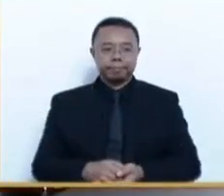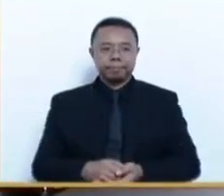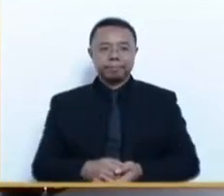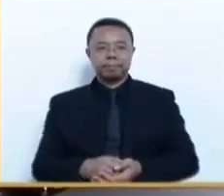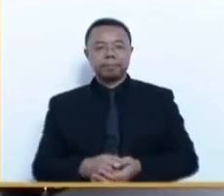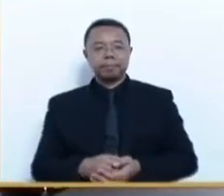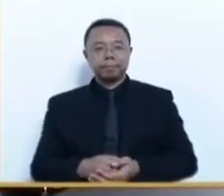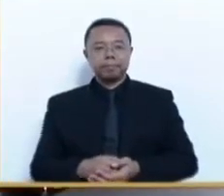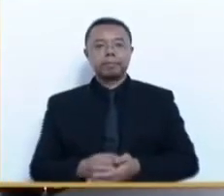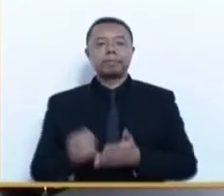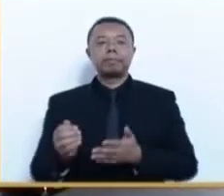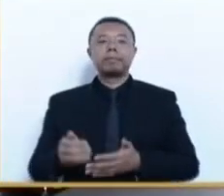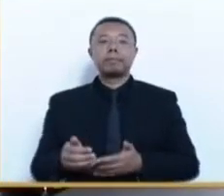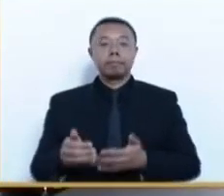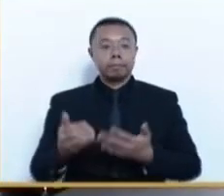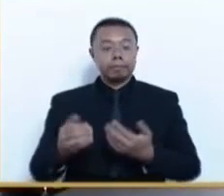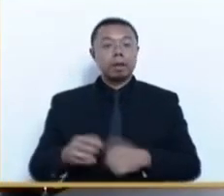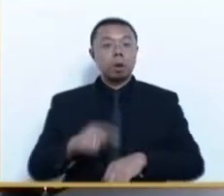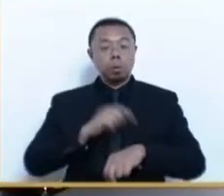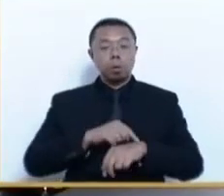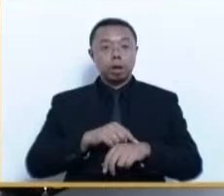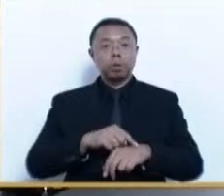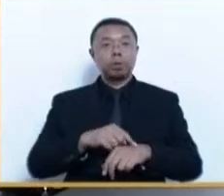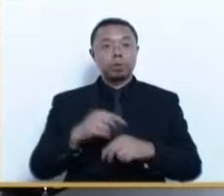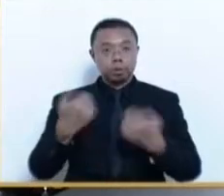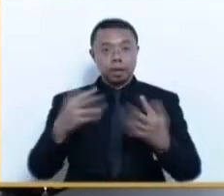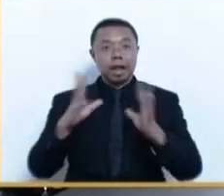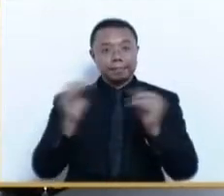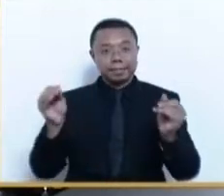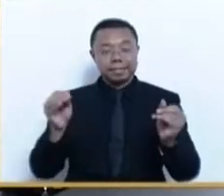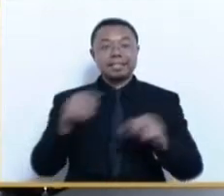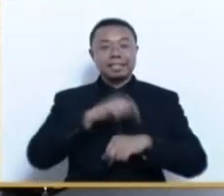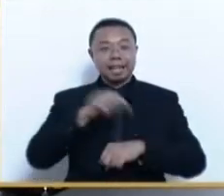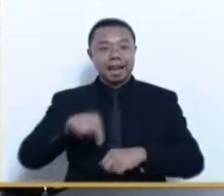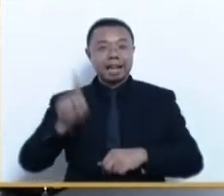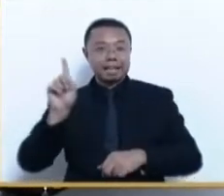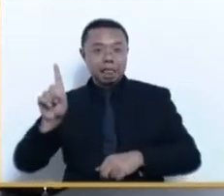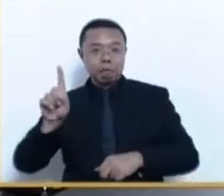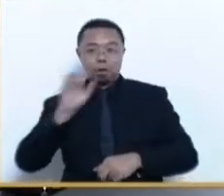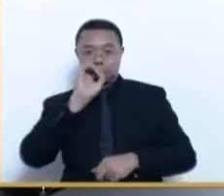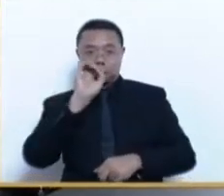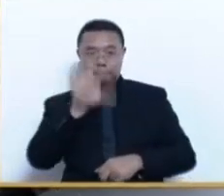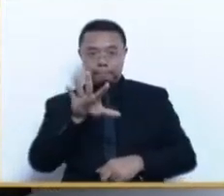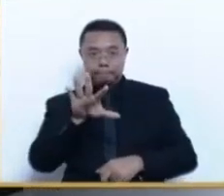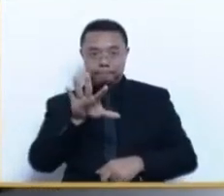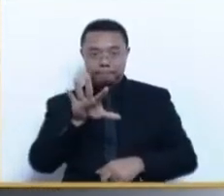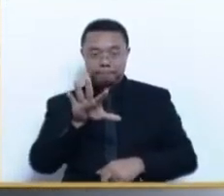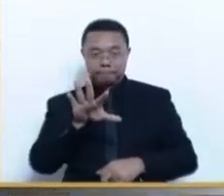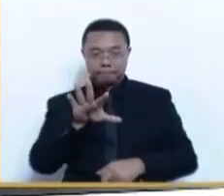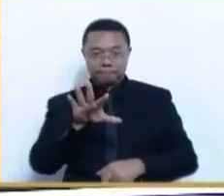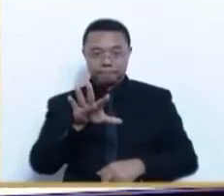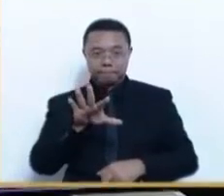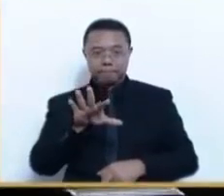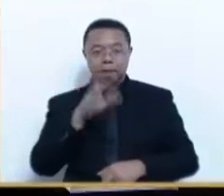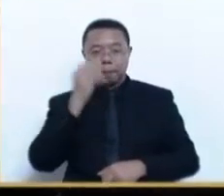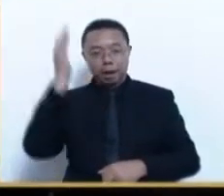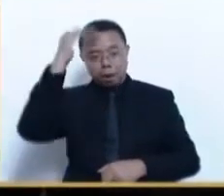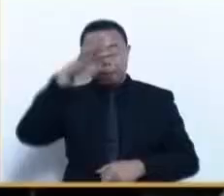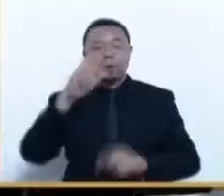waktunya sudah habis untuk memberiktanya langsung saja kami berikan kesempatan kepada pasangan calon Nom